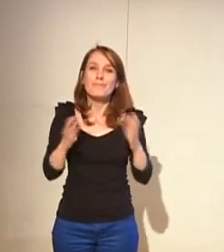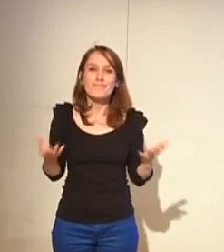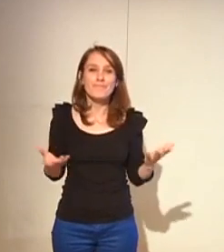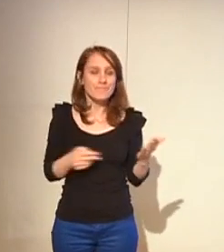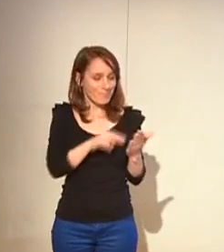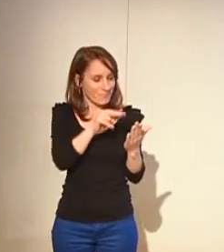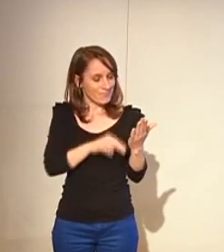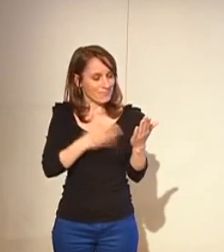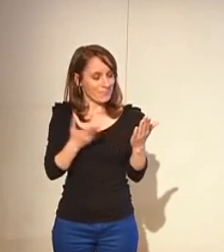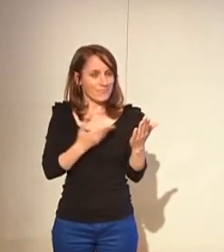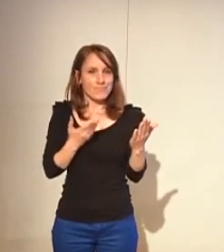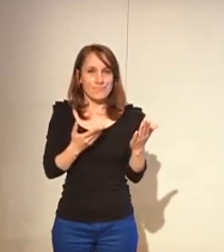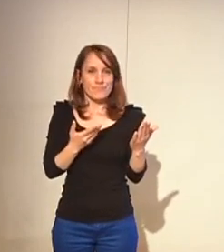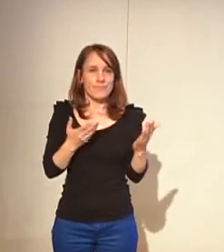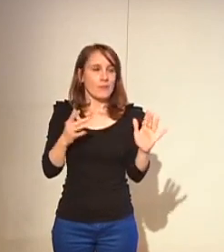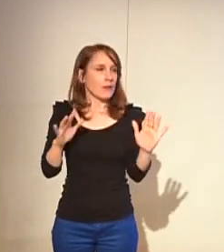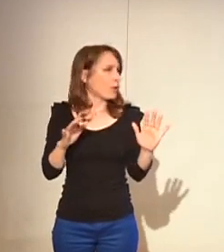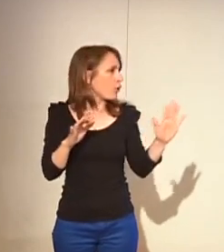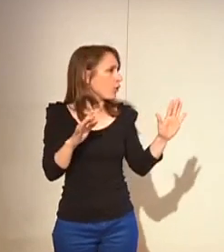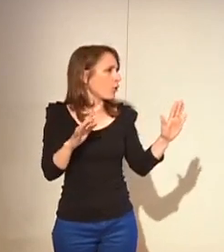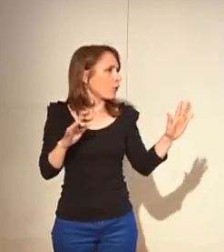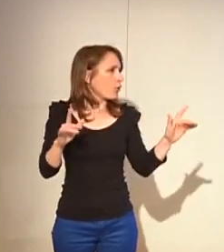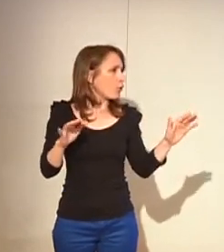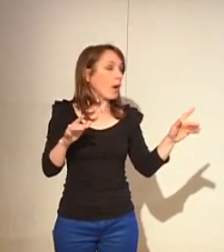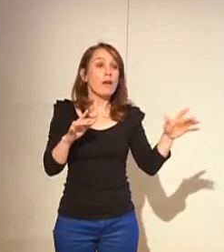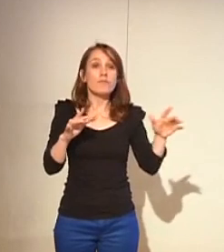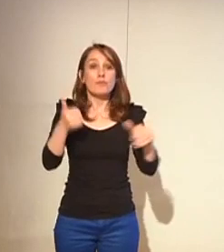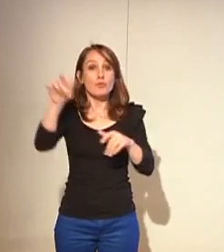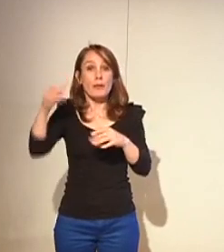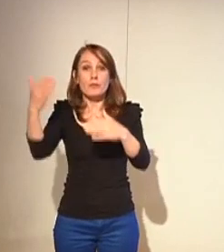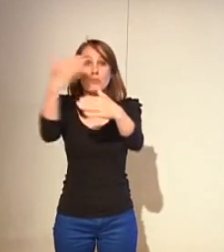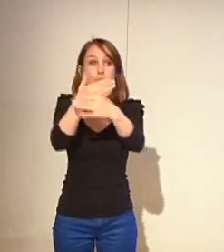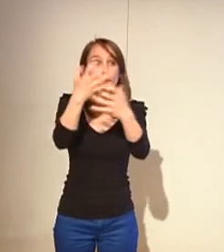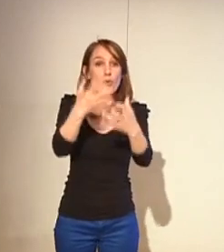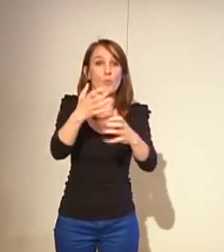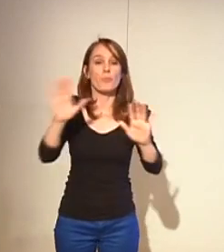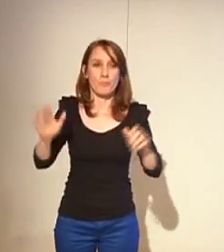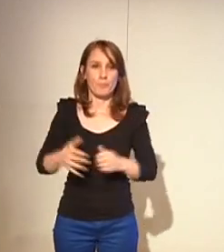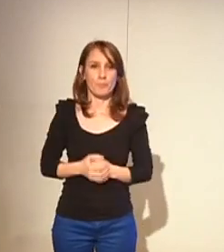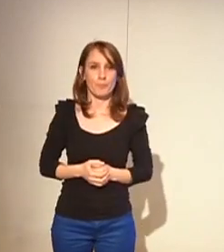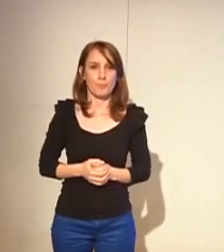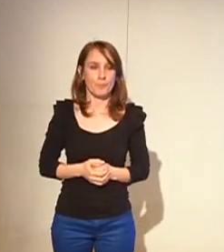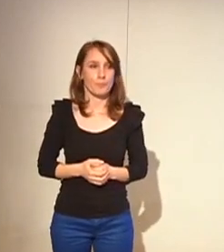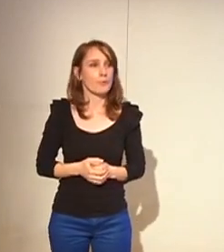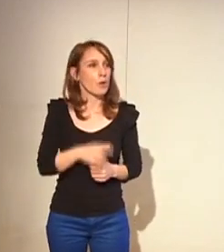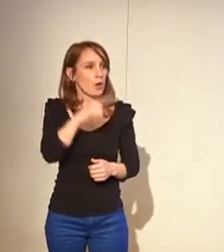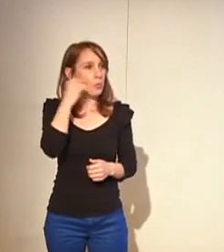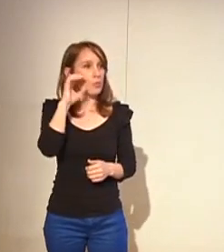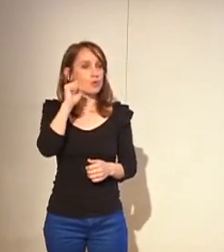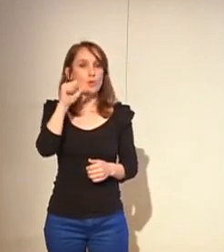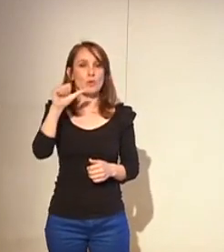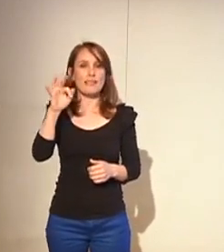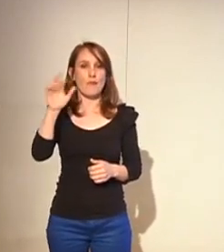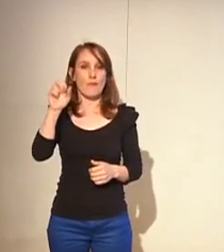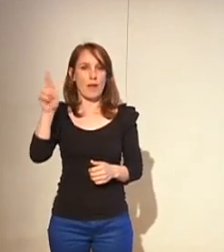mais il s'agit pour l'instant ah il y a une prise de parole donc voilà la mer voilà merci Monsieur Safar oui